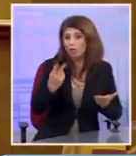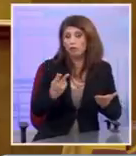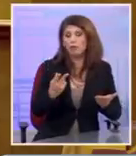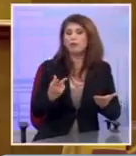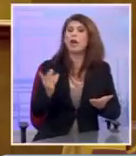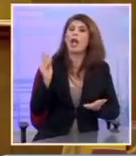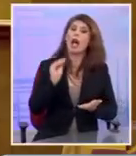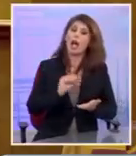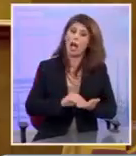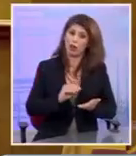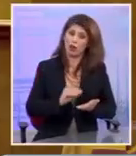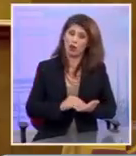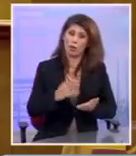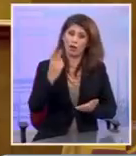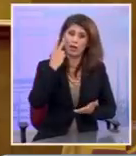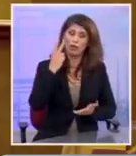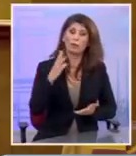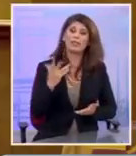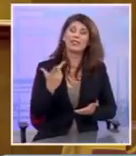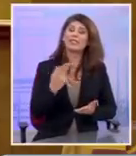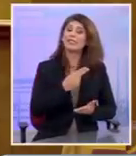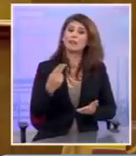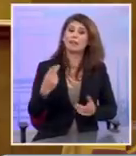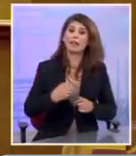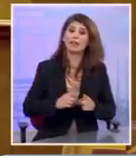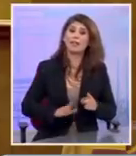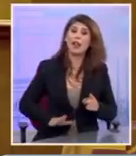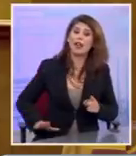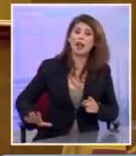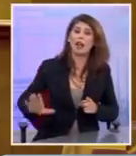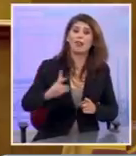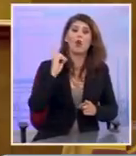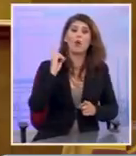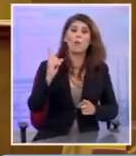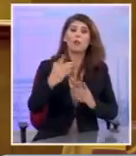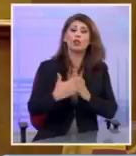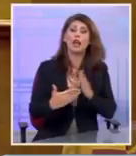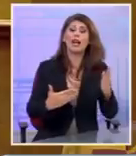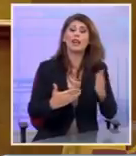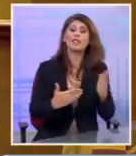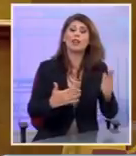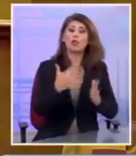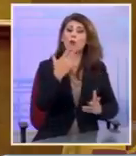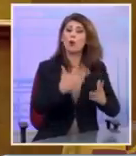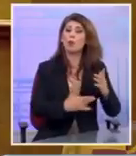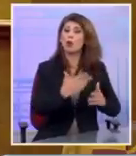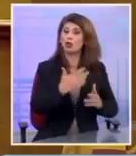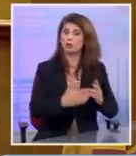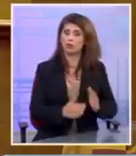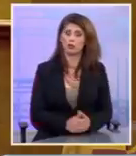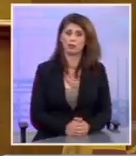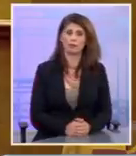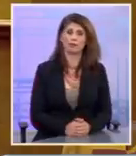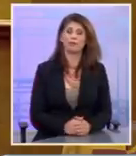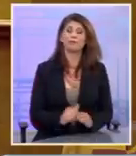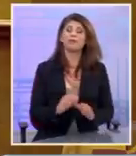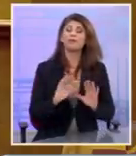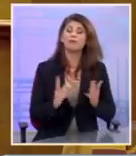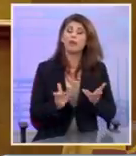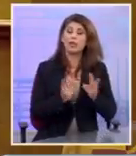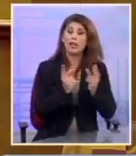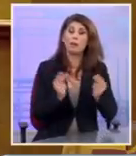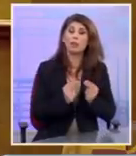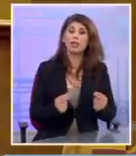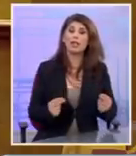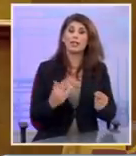αξίζει να δούμε τι σημαίνει για τον τόπο ο πρώτος αριστερός προϋπολογισμός. Τι συνέπειες έχει για